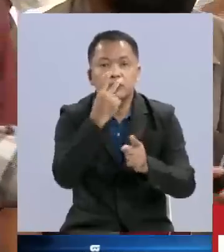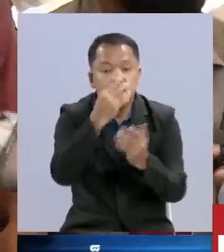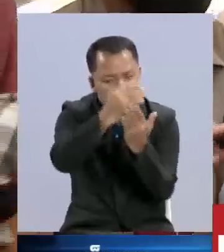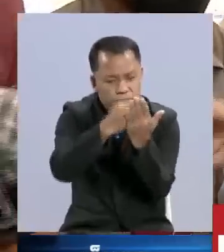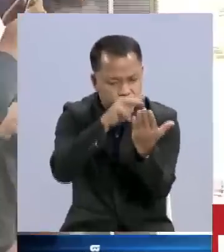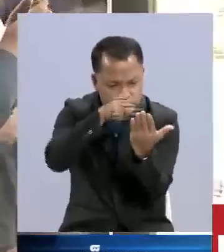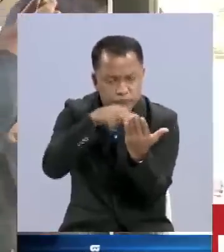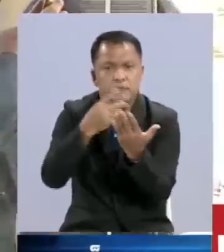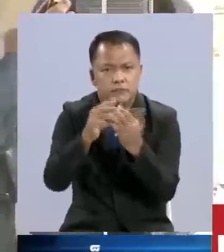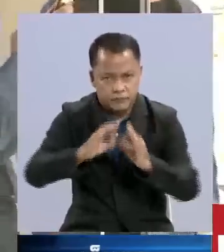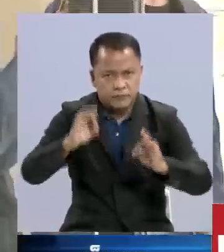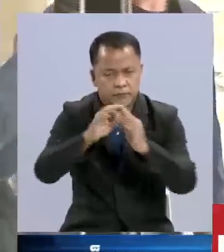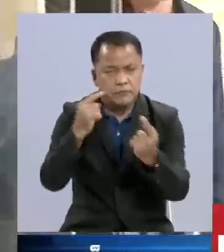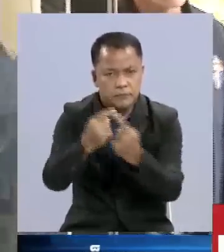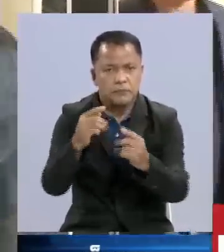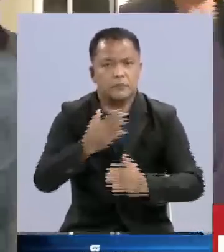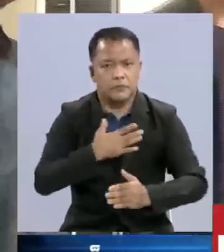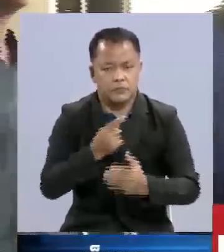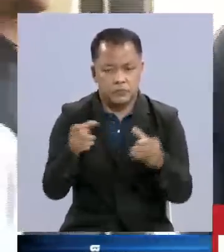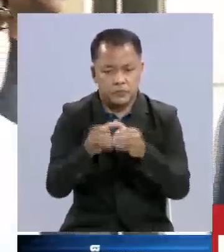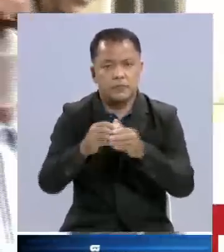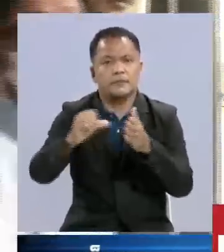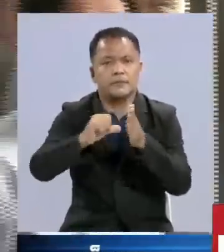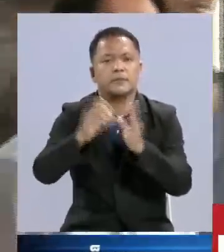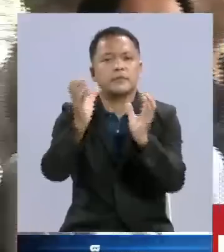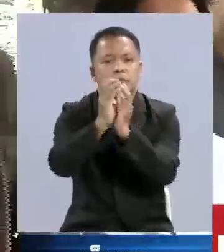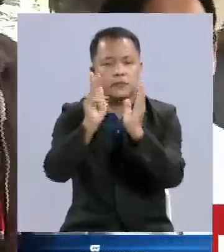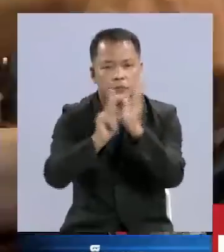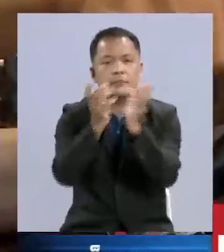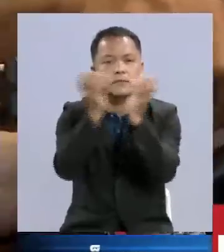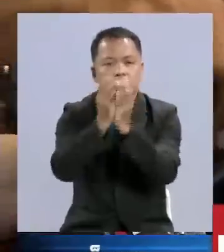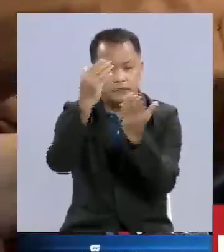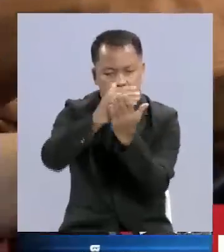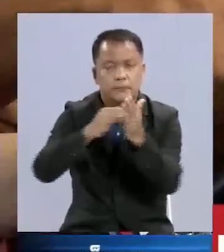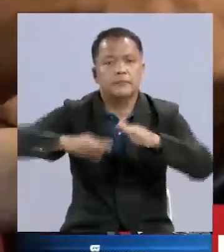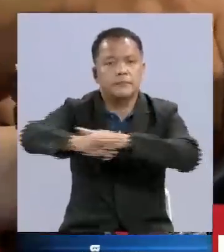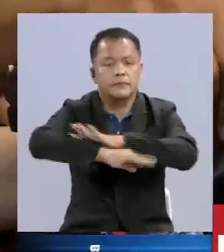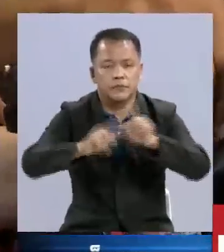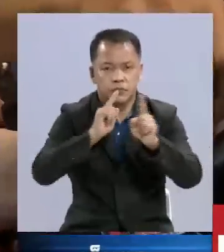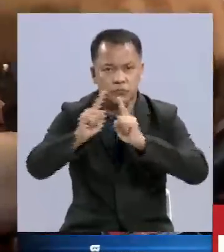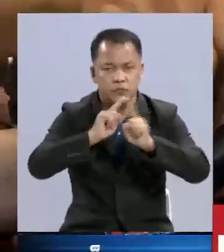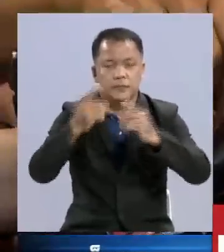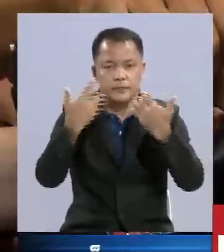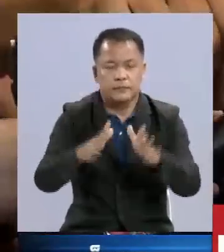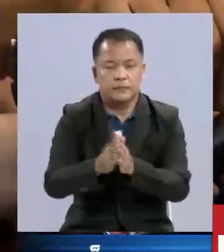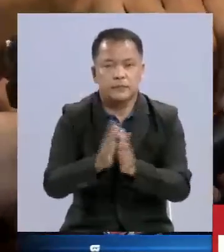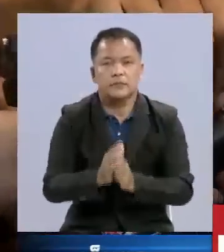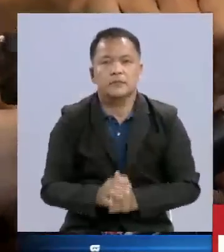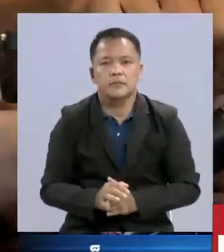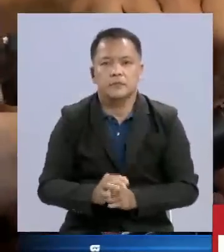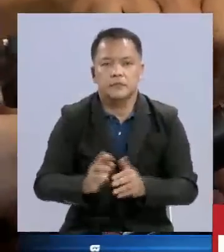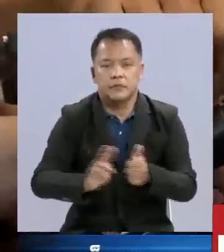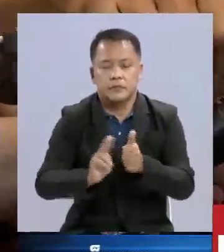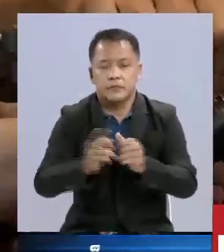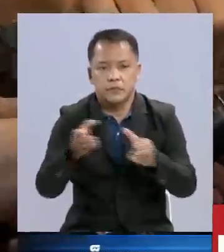ละเอียดก่อนบอกนะครับว่าตนอยู่ในชุดคณะแก้รัฐธรรมนูญซึ่งในรายละเอียดเบื้องต้นได้หารือแล้วส่วนนายสุพันธ์นะครับอ